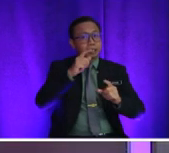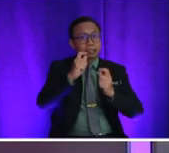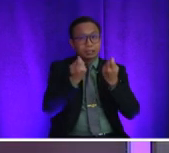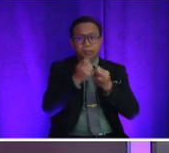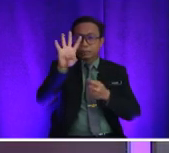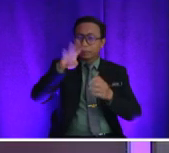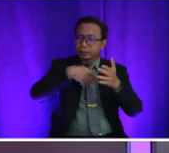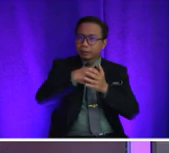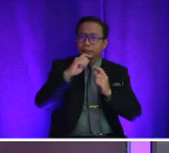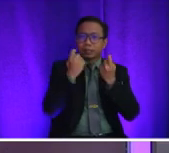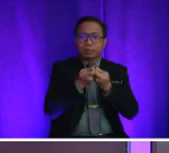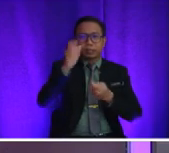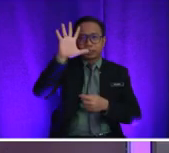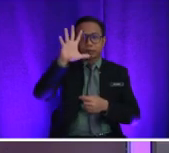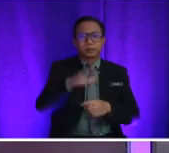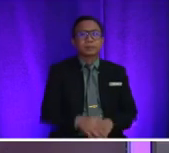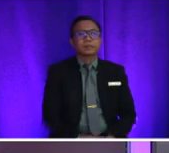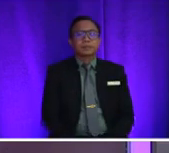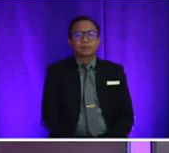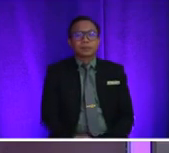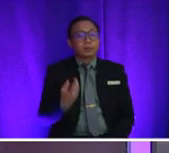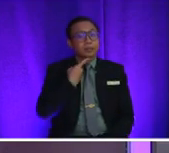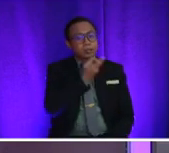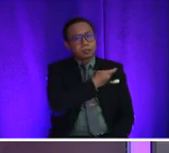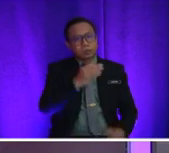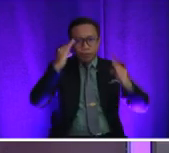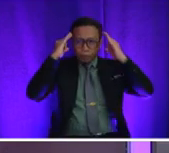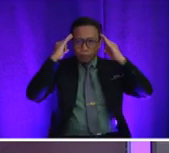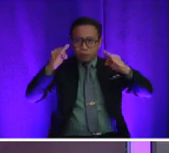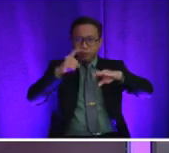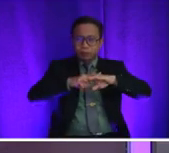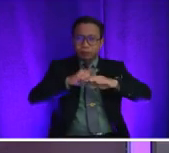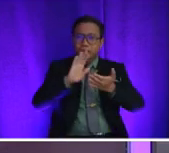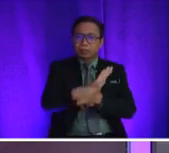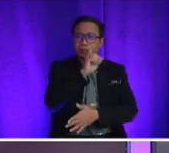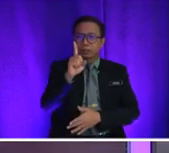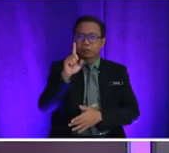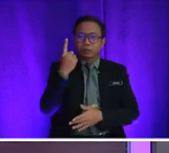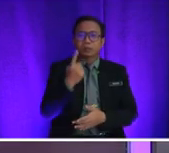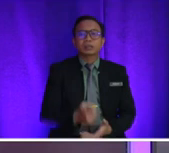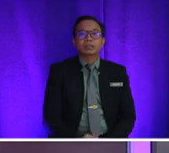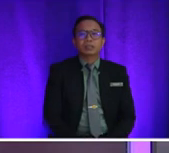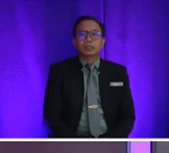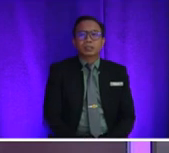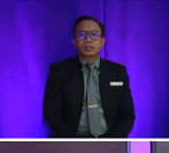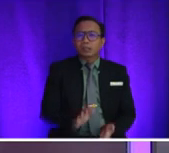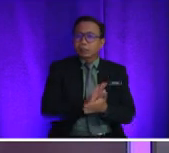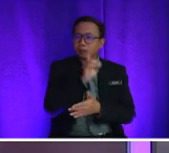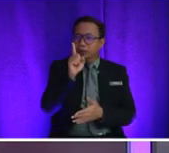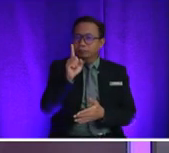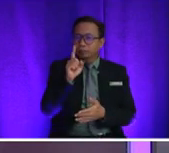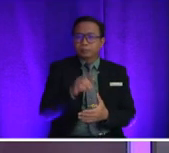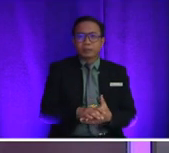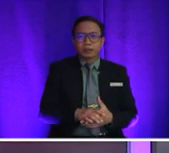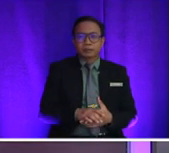tingkat anime Oke baik kita fokus sekarang ini adalah pada kertas 1 saja Oke kertas 1 dimana